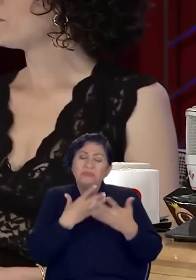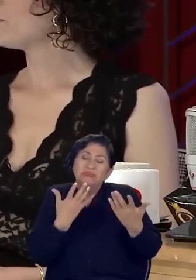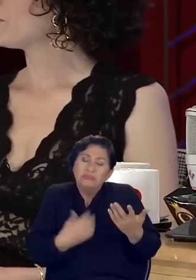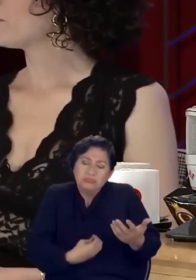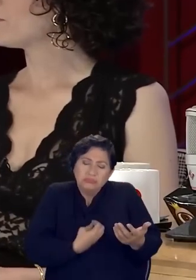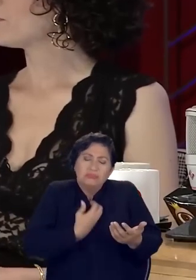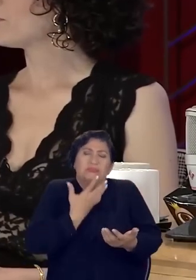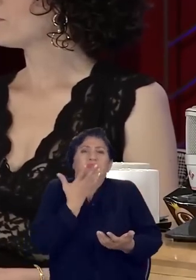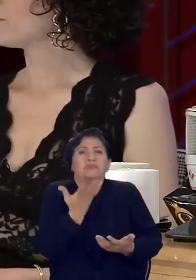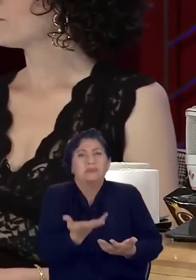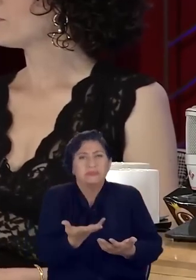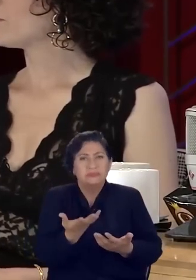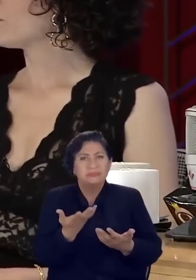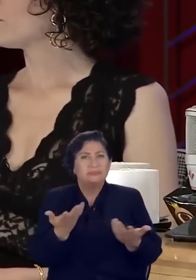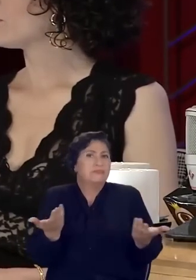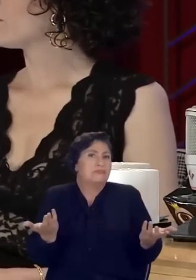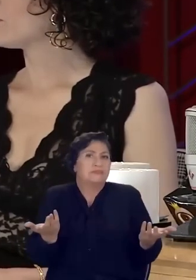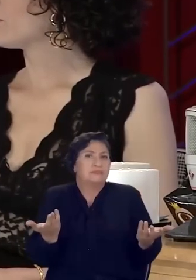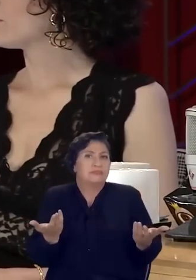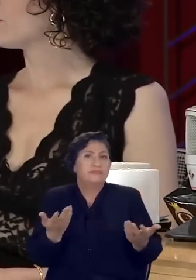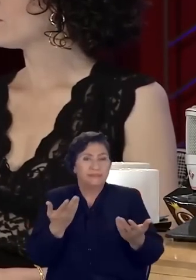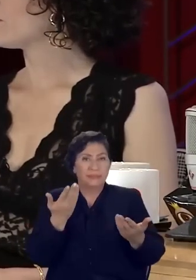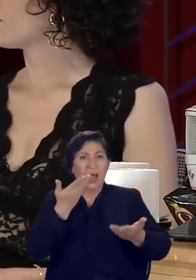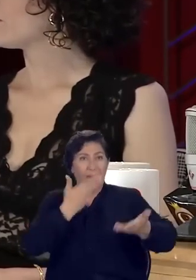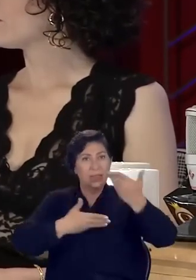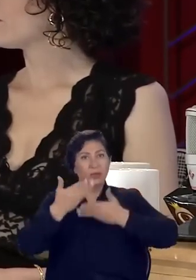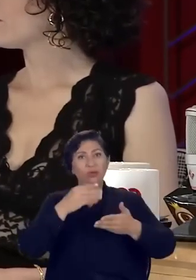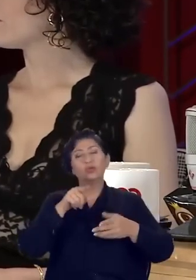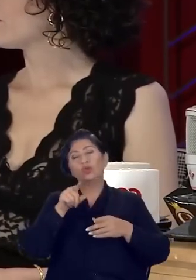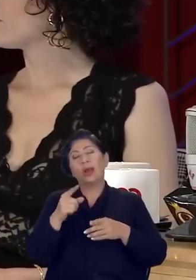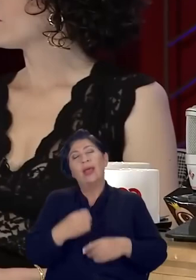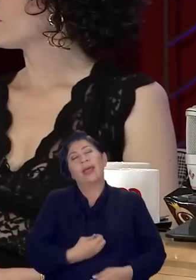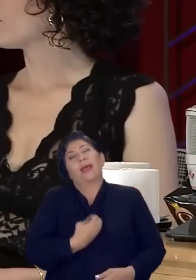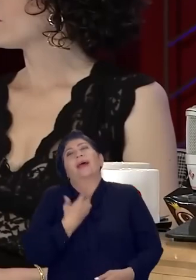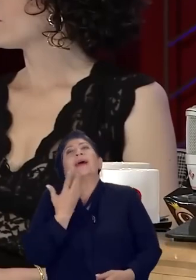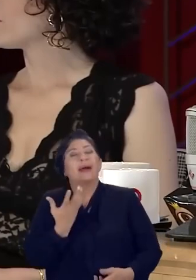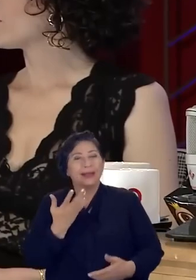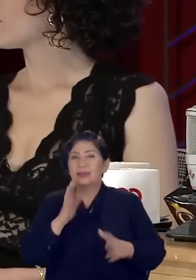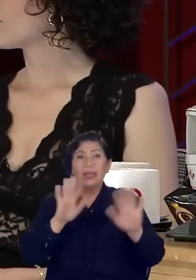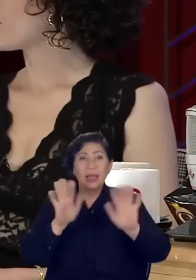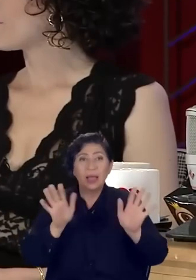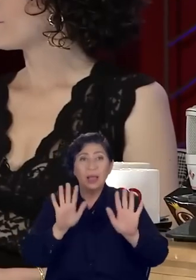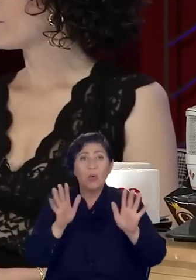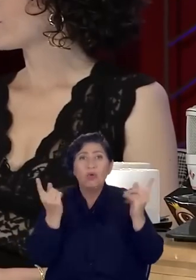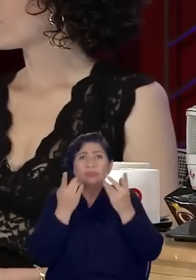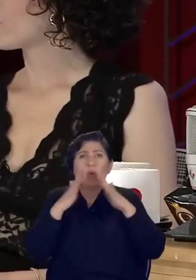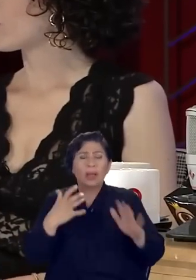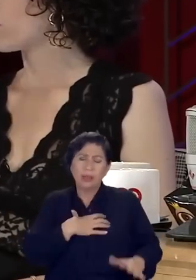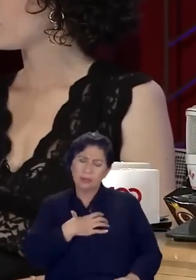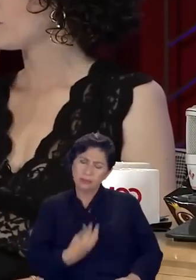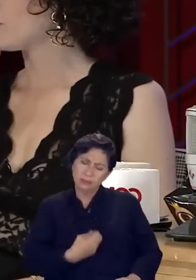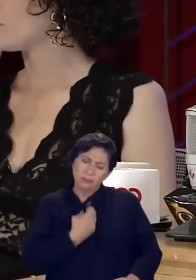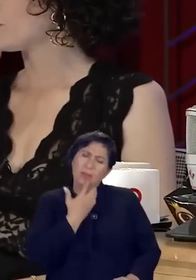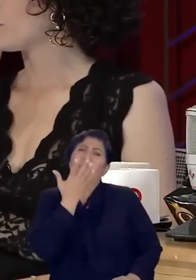şekilde. Ya işte anlatıyorlar ya, şöyle yapıyorum ilham geliyor, böyle yapıyorum beni besliyor falan. Öyle bir şey yok.